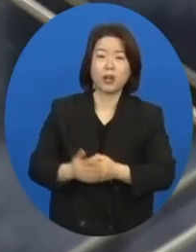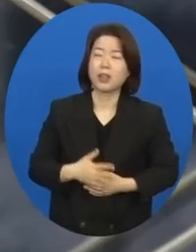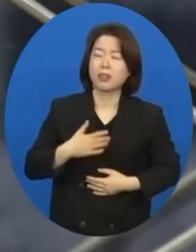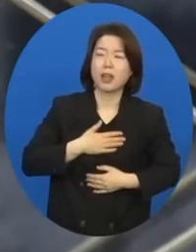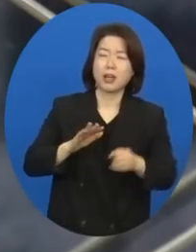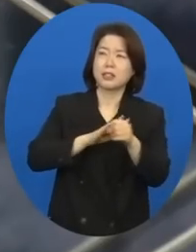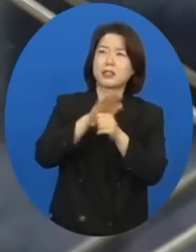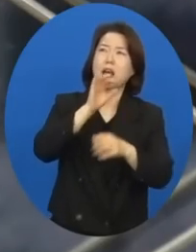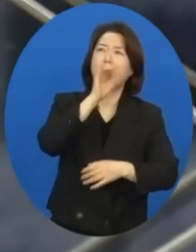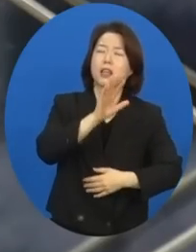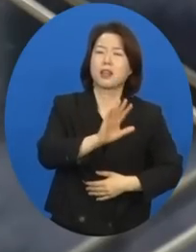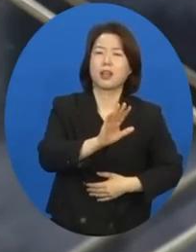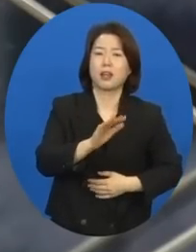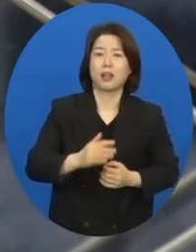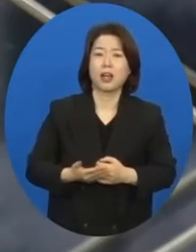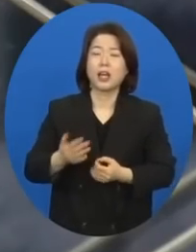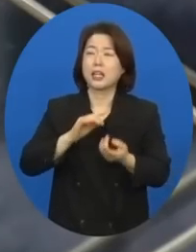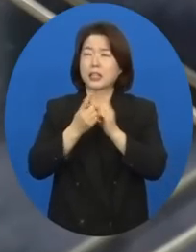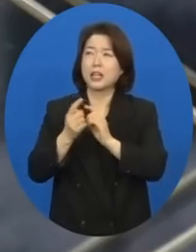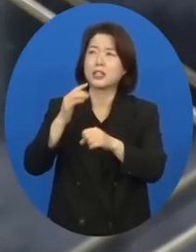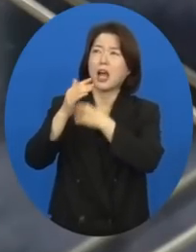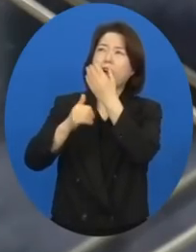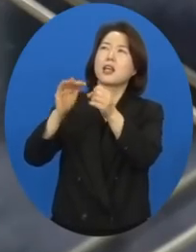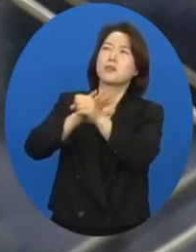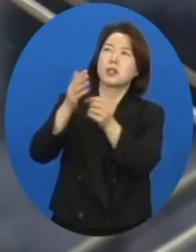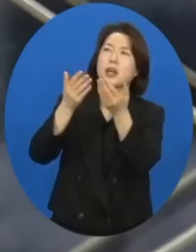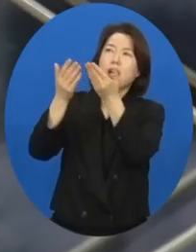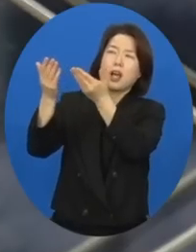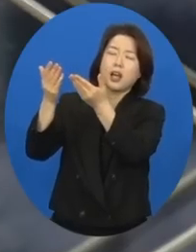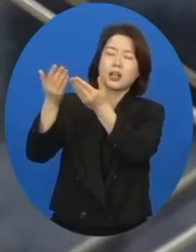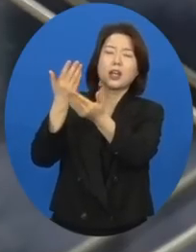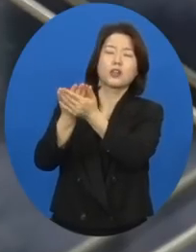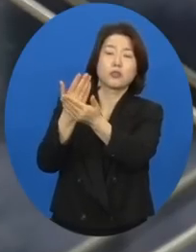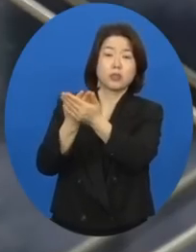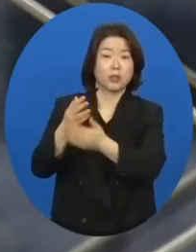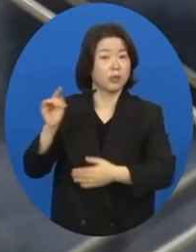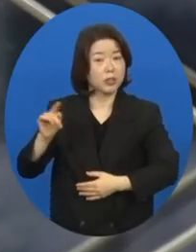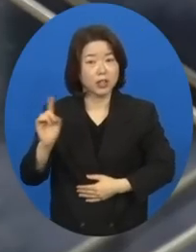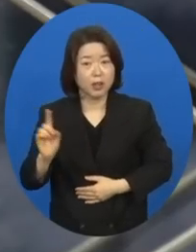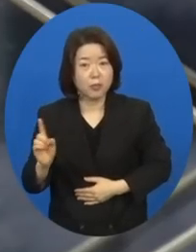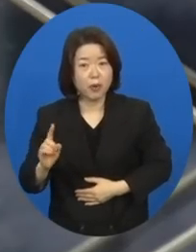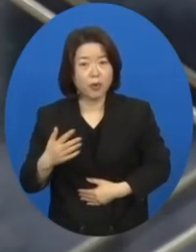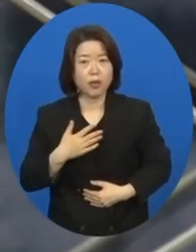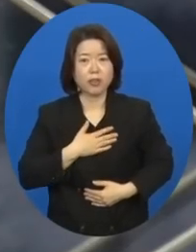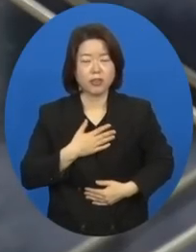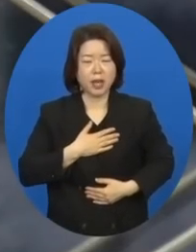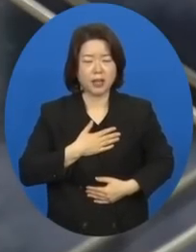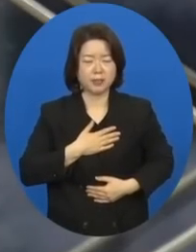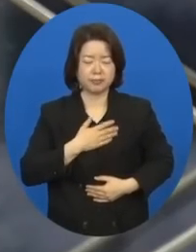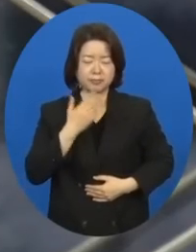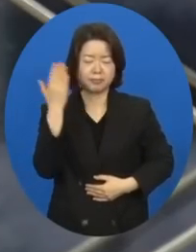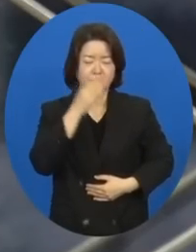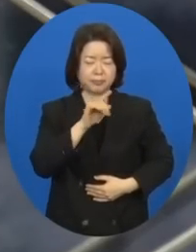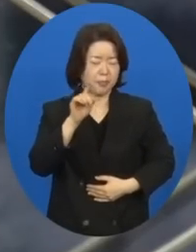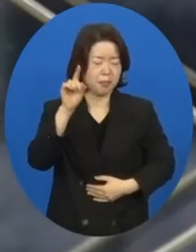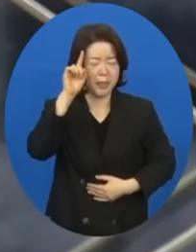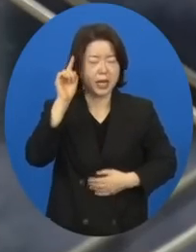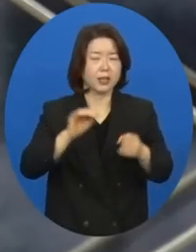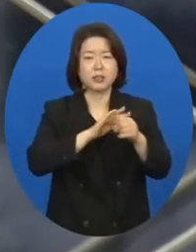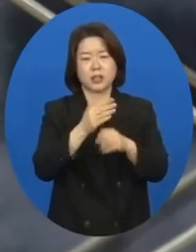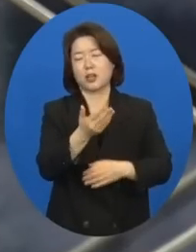수 없어요. 대신 하나님을 사랑하게 해주세요. 이게 뭘까요? 나로서는 순도 100%의 사랑이 안